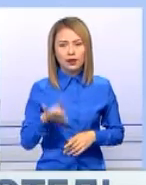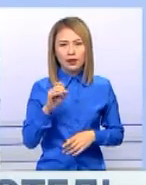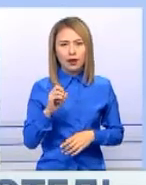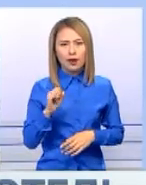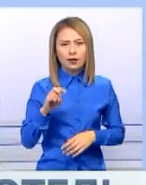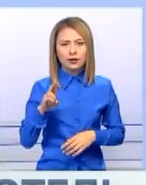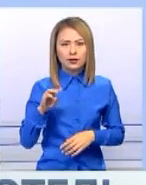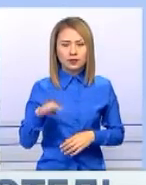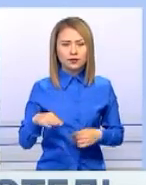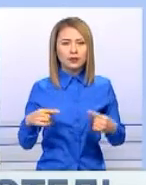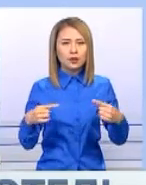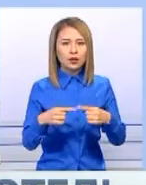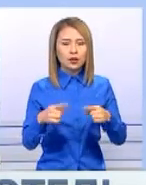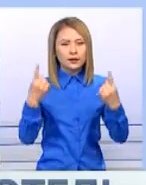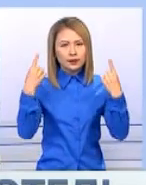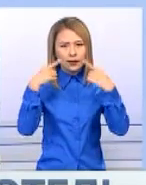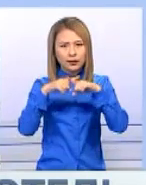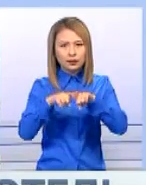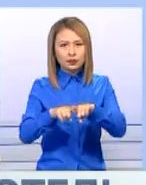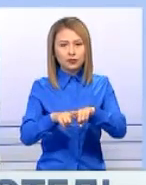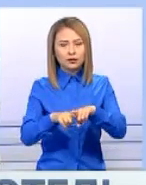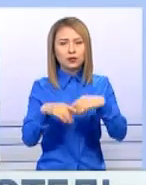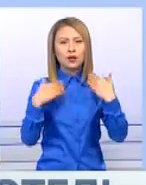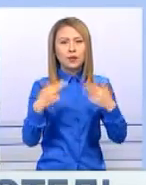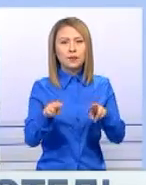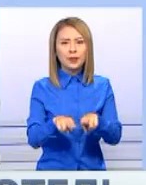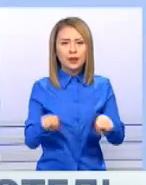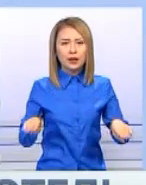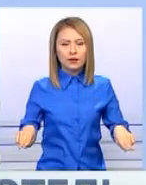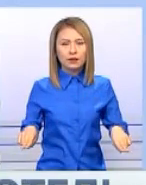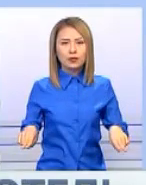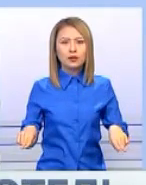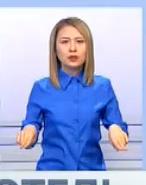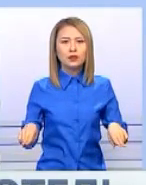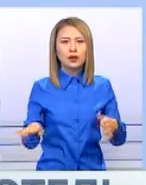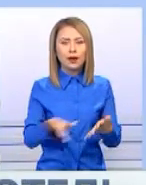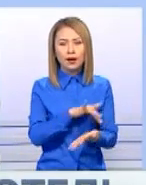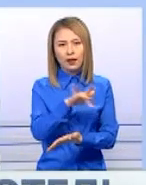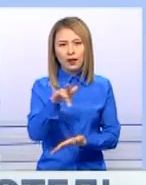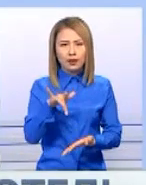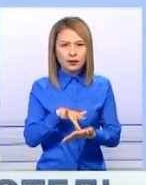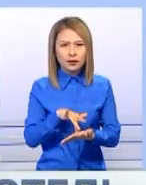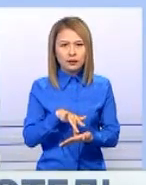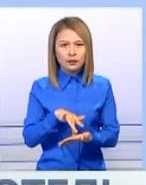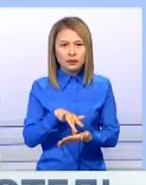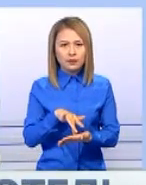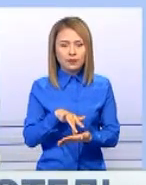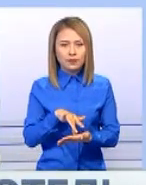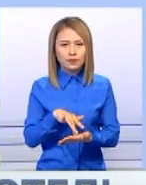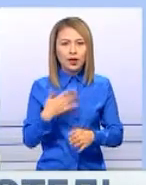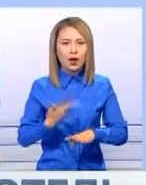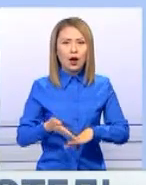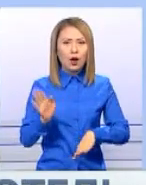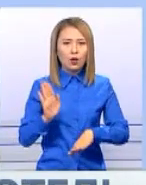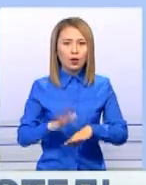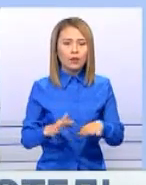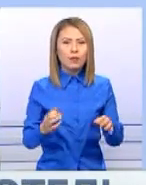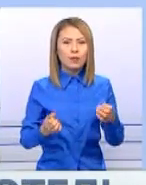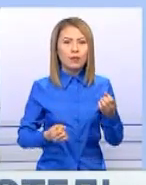реактивтік техника, ол да Петропавл қаласында ауыр